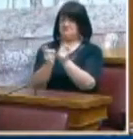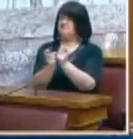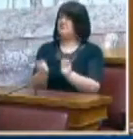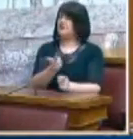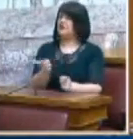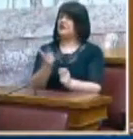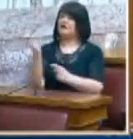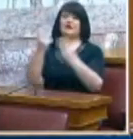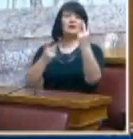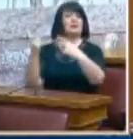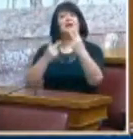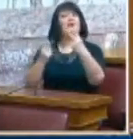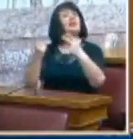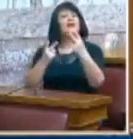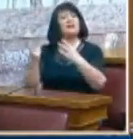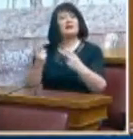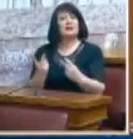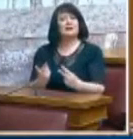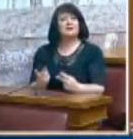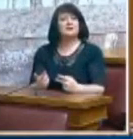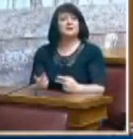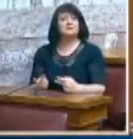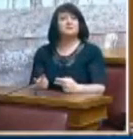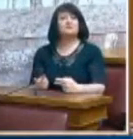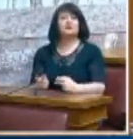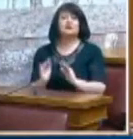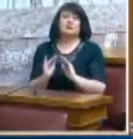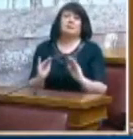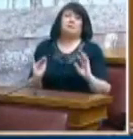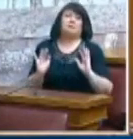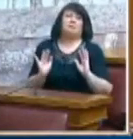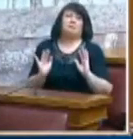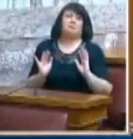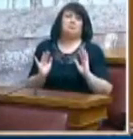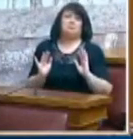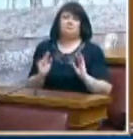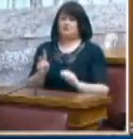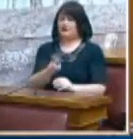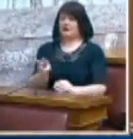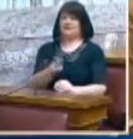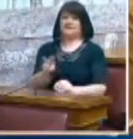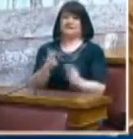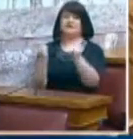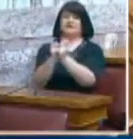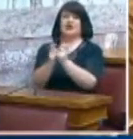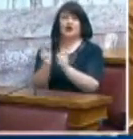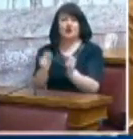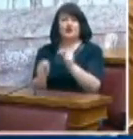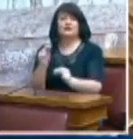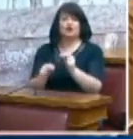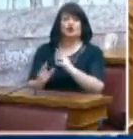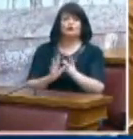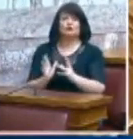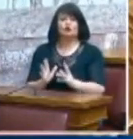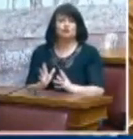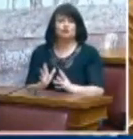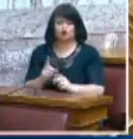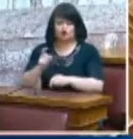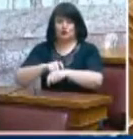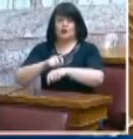ότι είσαστε πολύ μετριοπαθείς, δεν ξέρω αν είναι αυτό κατάλαβα εγώ, αλλά αυτό θα το βρείτε μεταξύ σας. Να είναι τώρα οι